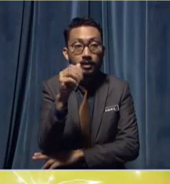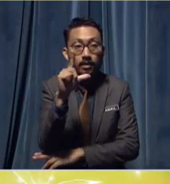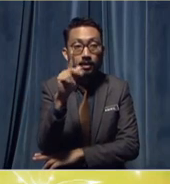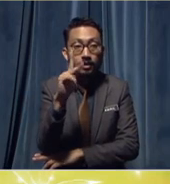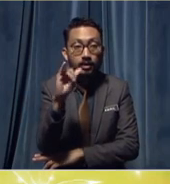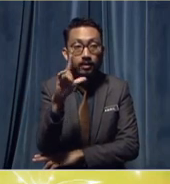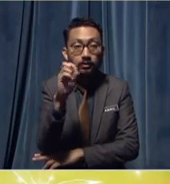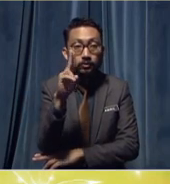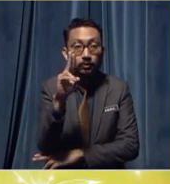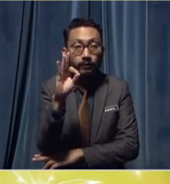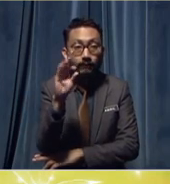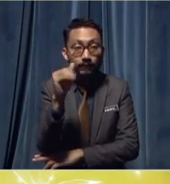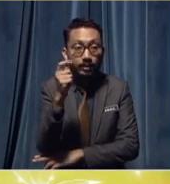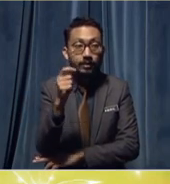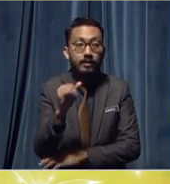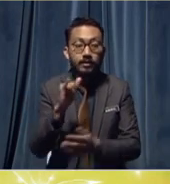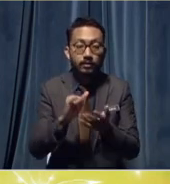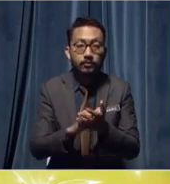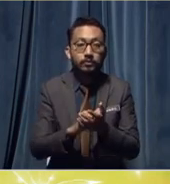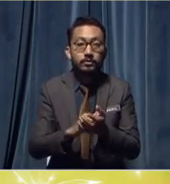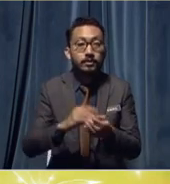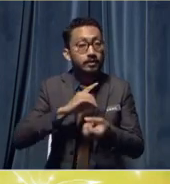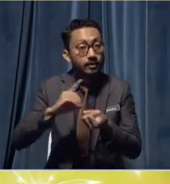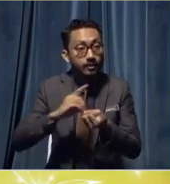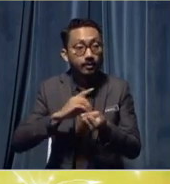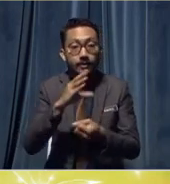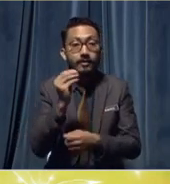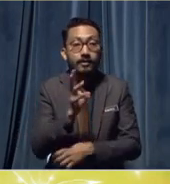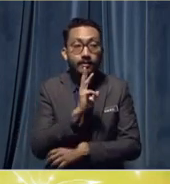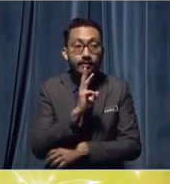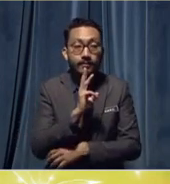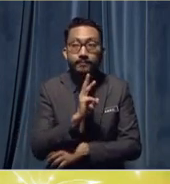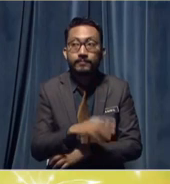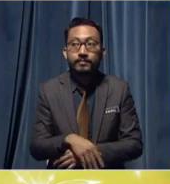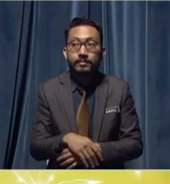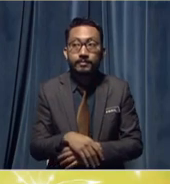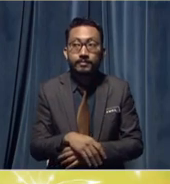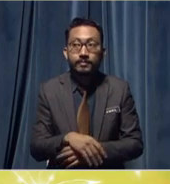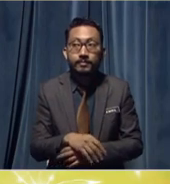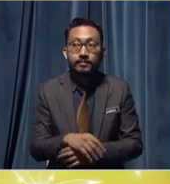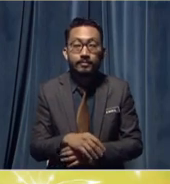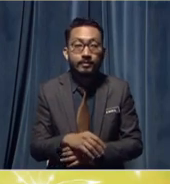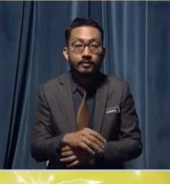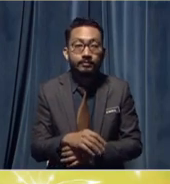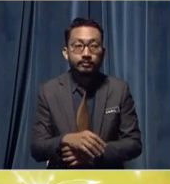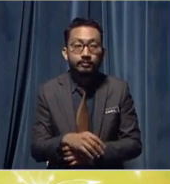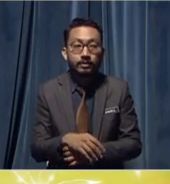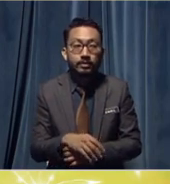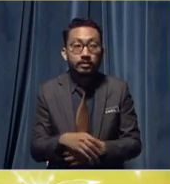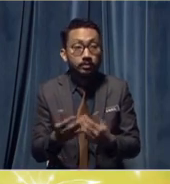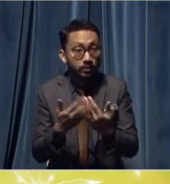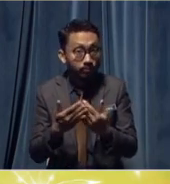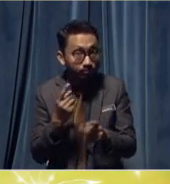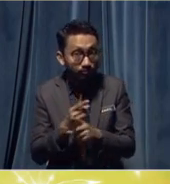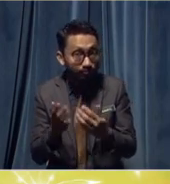dan juga air. Senang bukan? Murid-murid boleh lihat seperti yang dipaparkan.